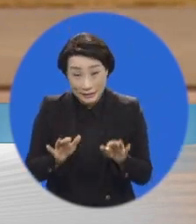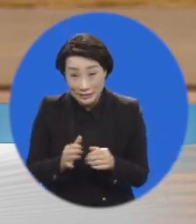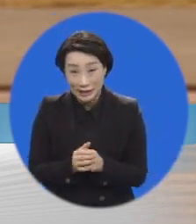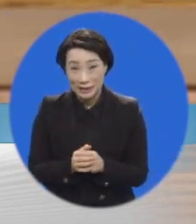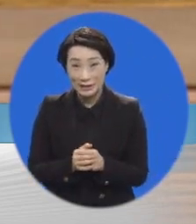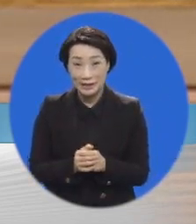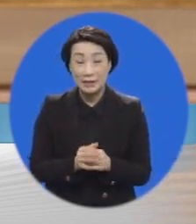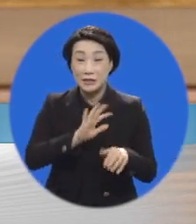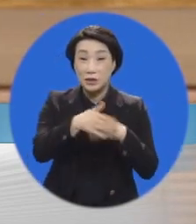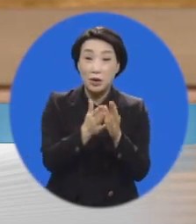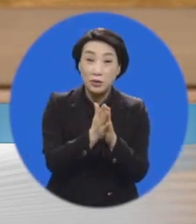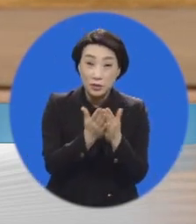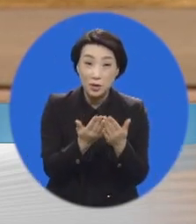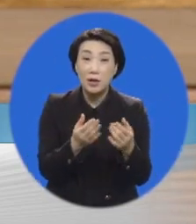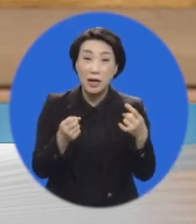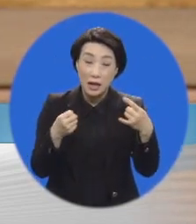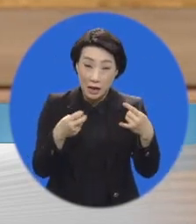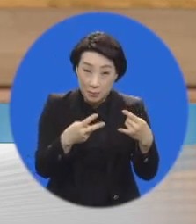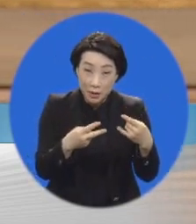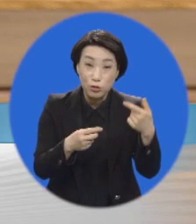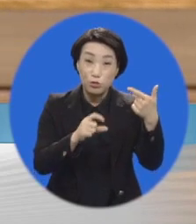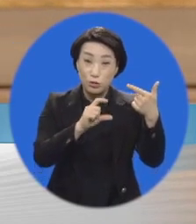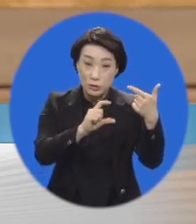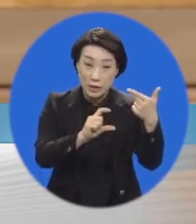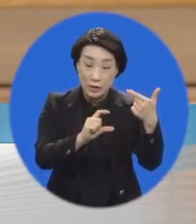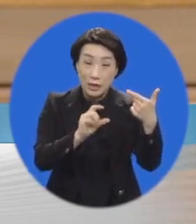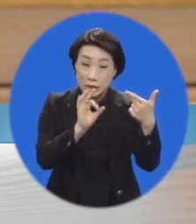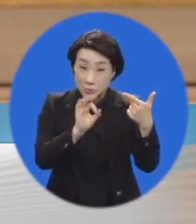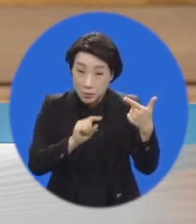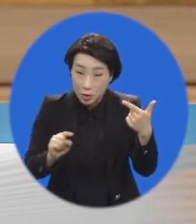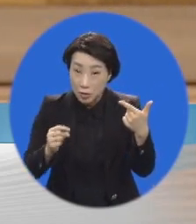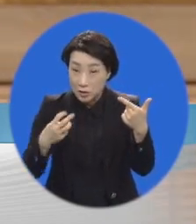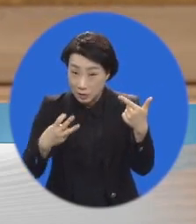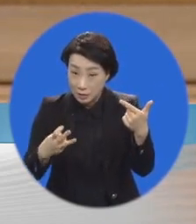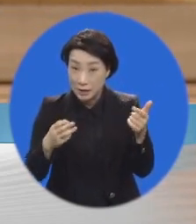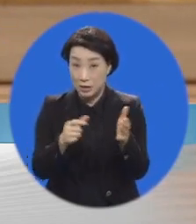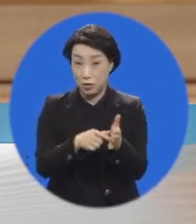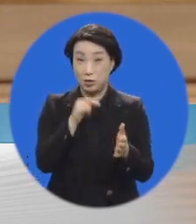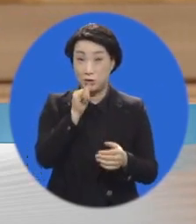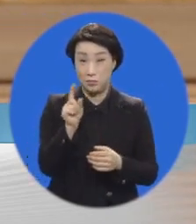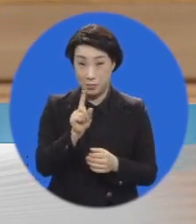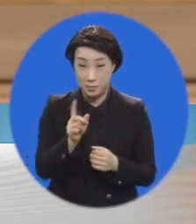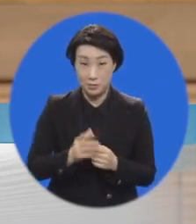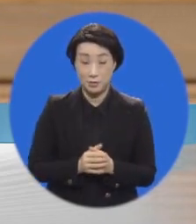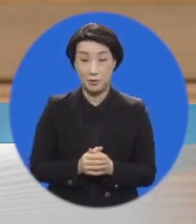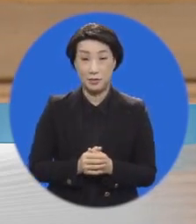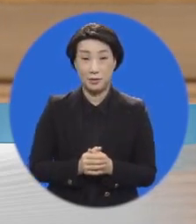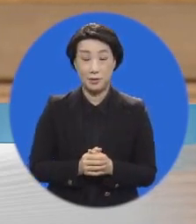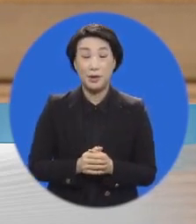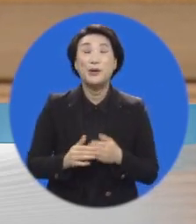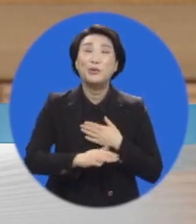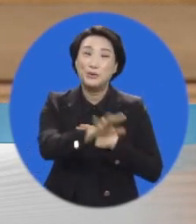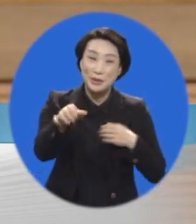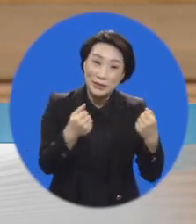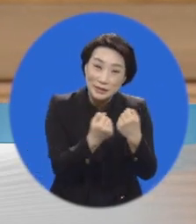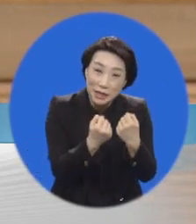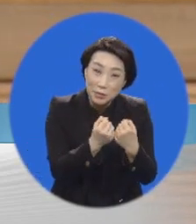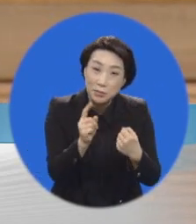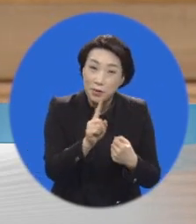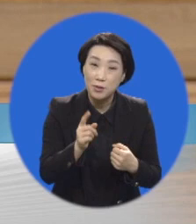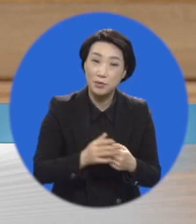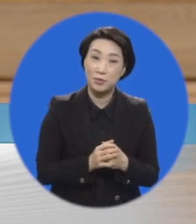이 예배소서 6장 10절로 13절에 보니까 우리의